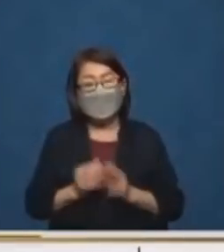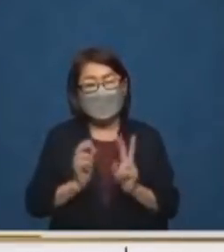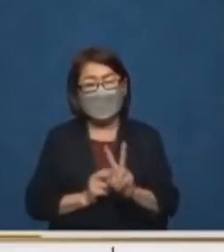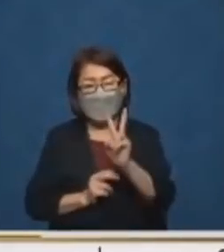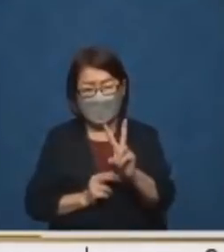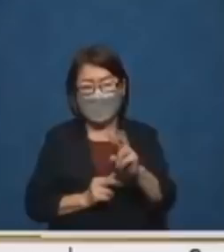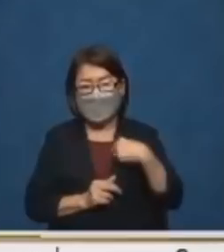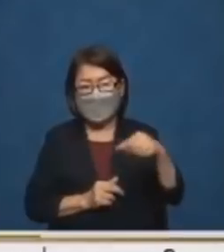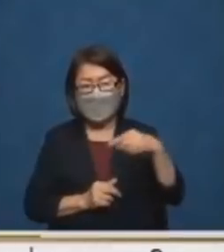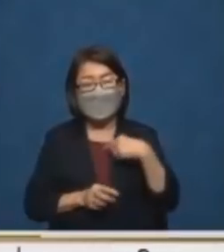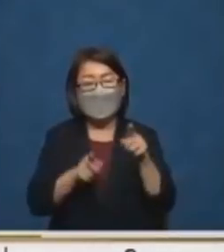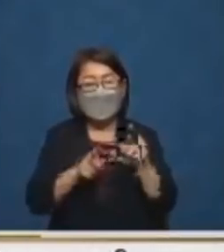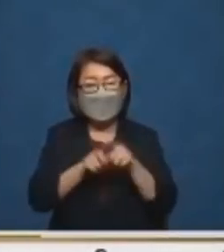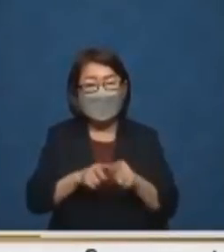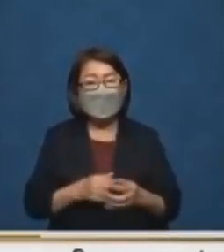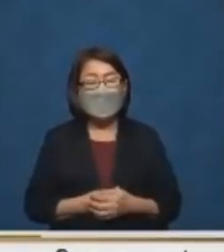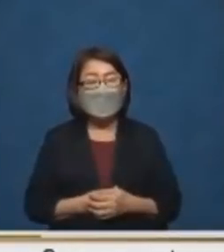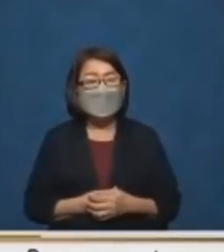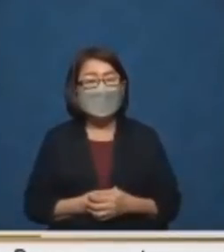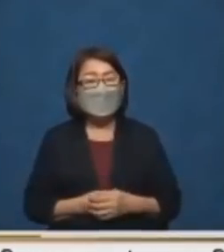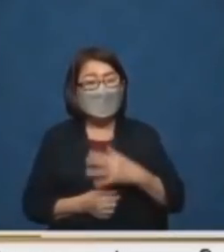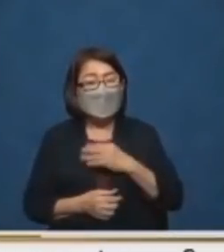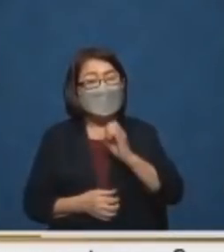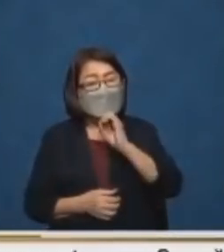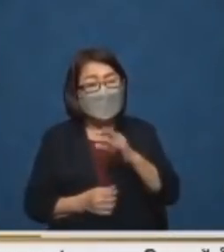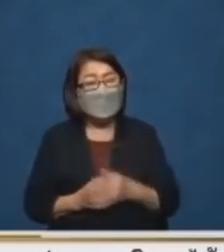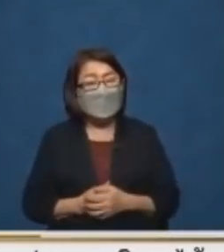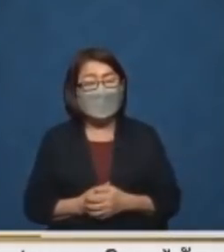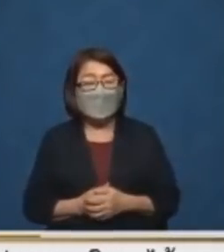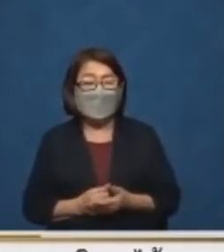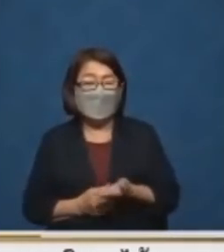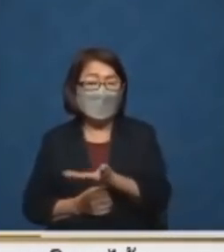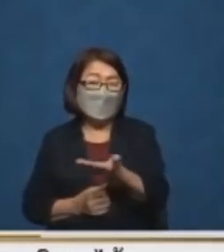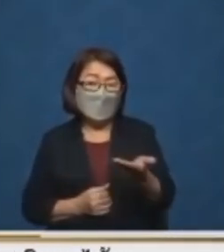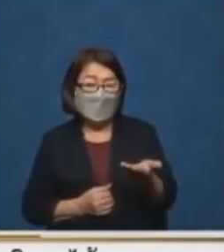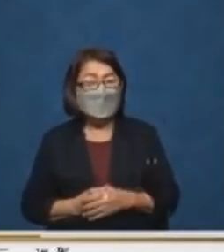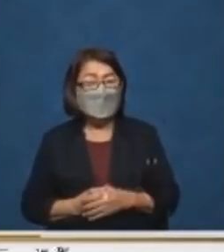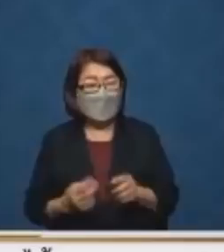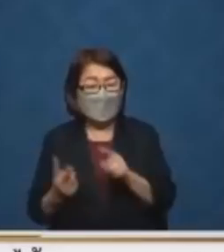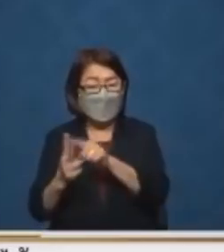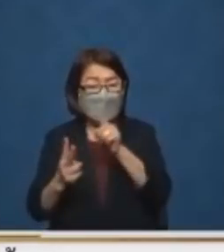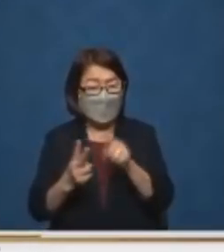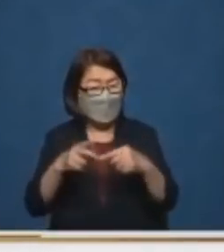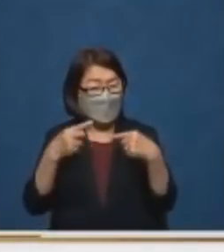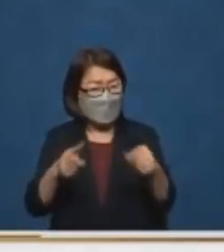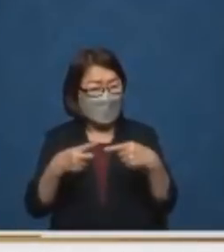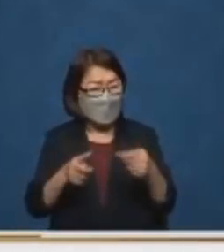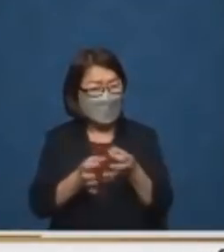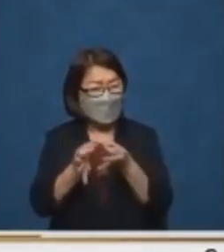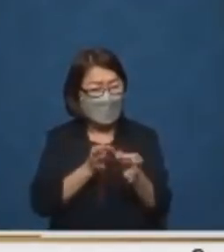แนอนไม่เช่นนั้แล้วผมเรีนวาท่านไม่สามารถตอบคำถามใหกพี่น้ปัชนได้ทปัธานครับ